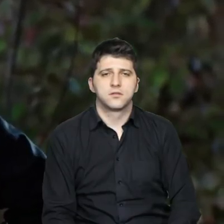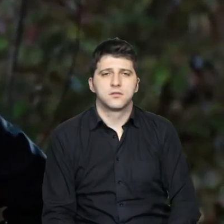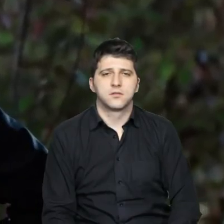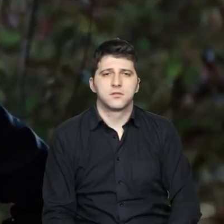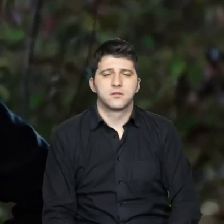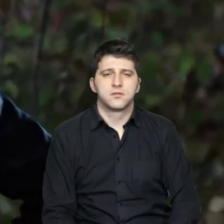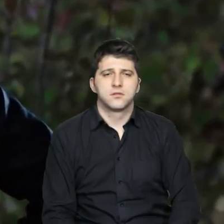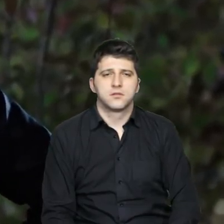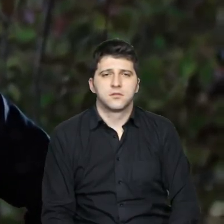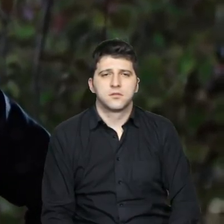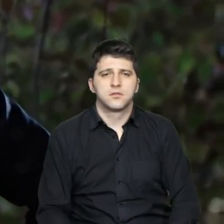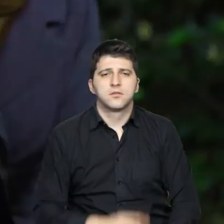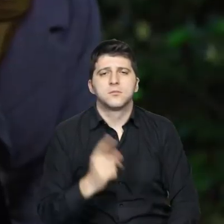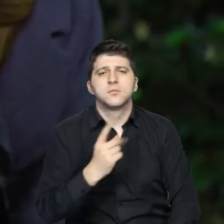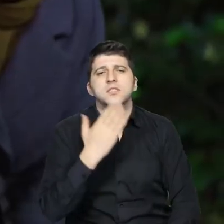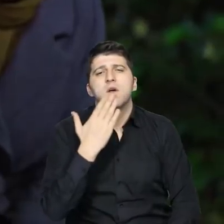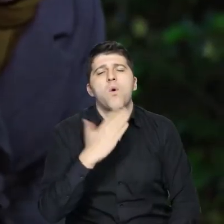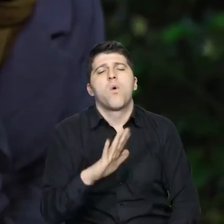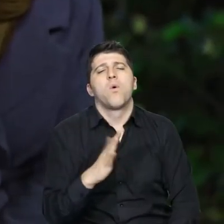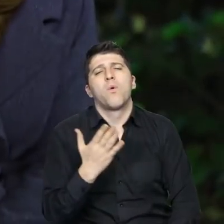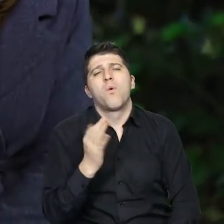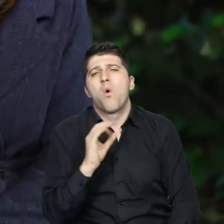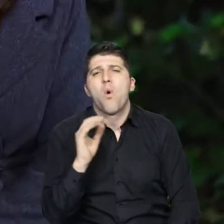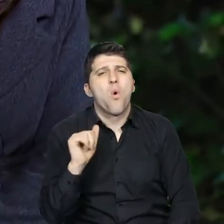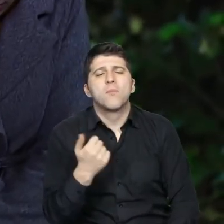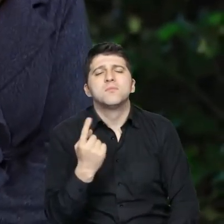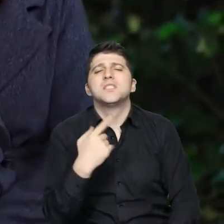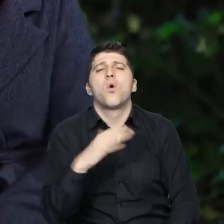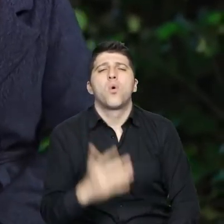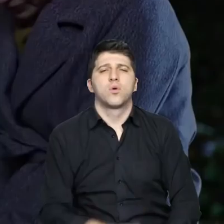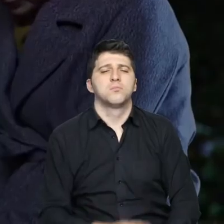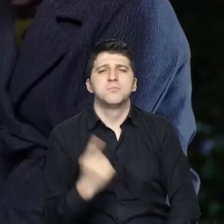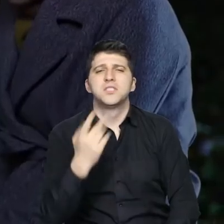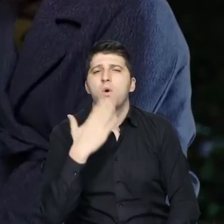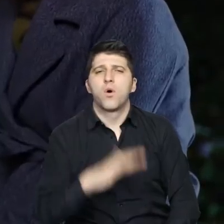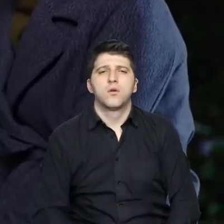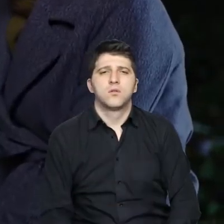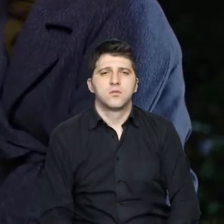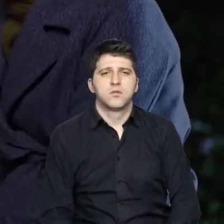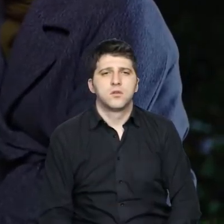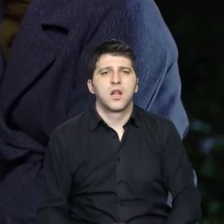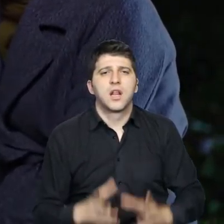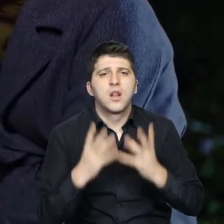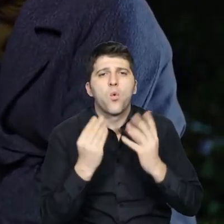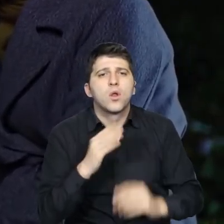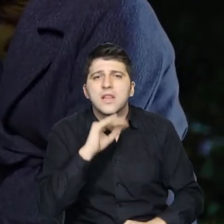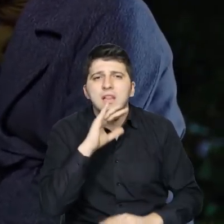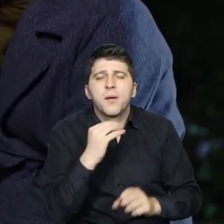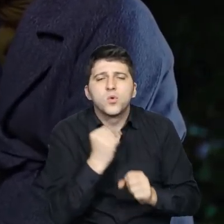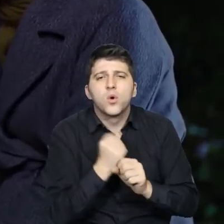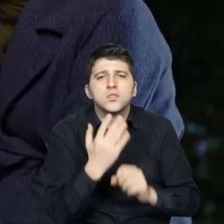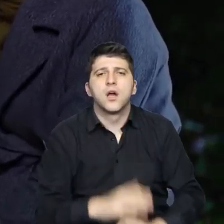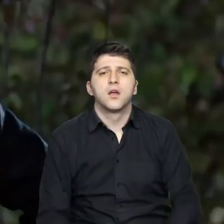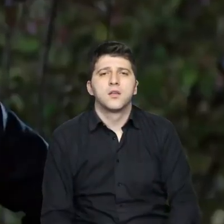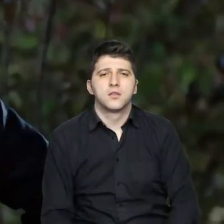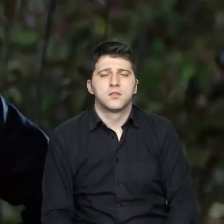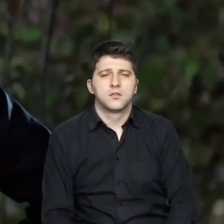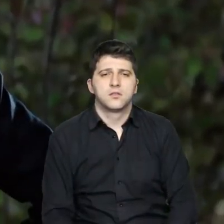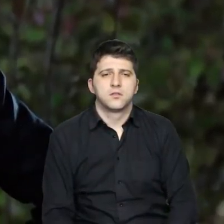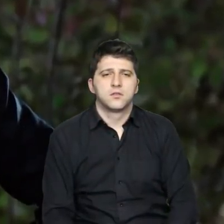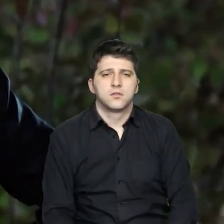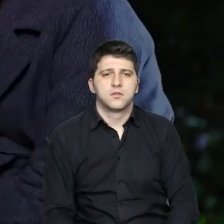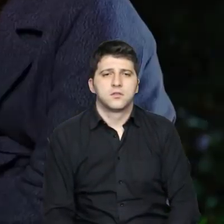Bir şey yok ya abla. Öyle önemli bir şey değil. Bir şey yok. Ne oldu dedeme Gökçe?